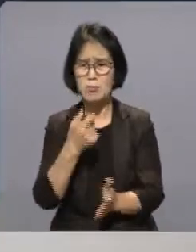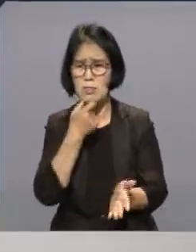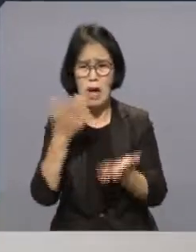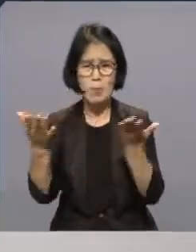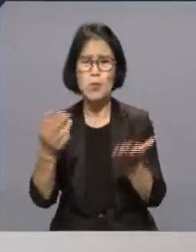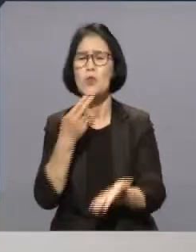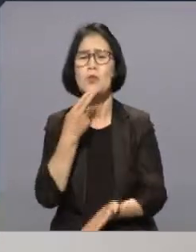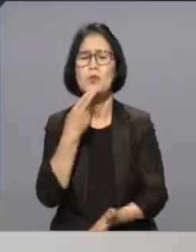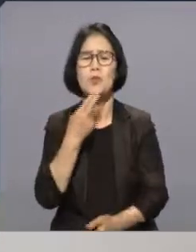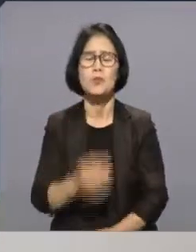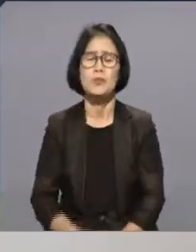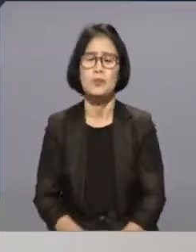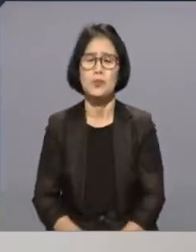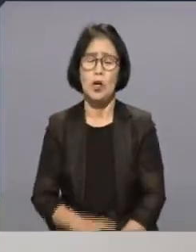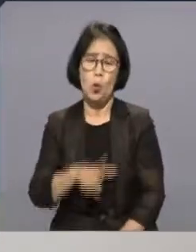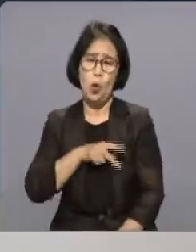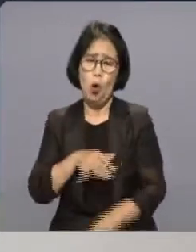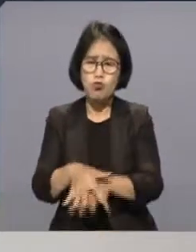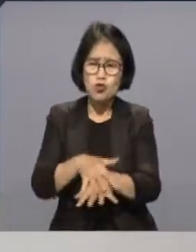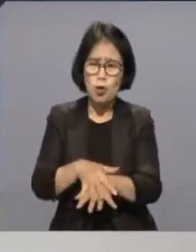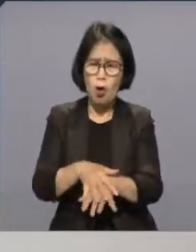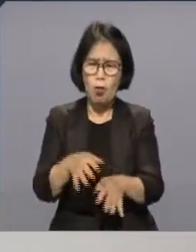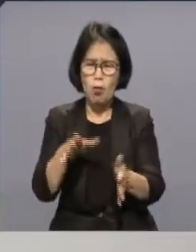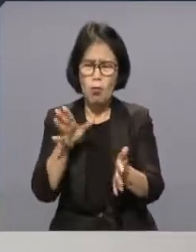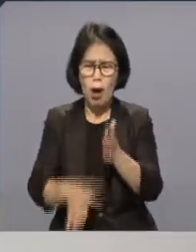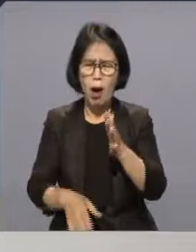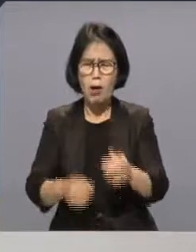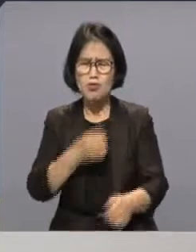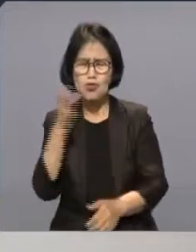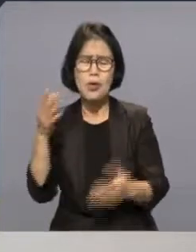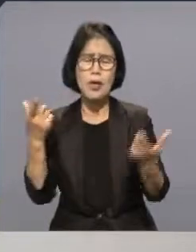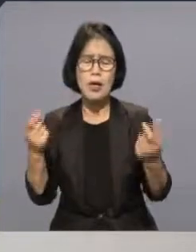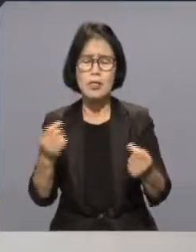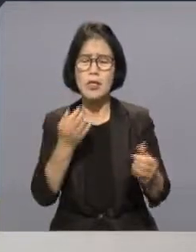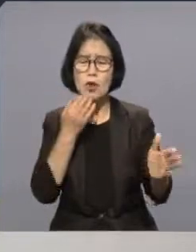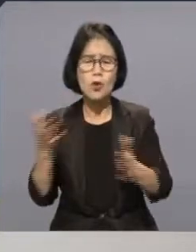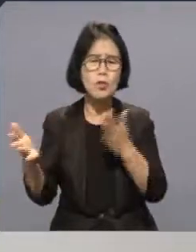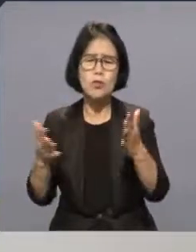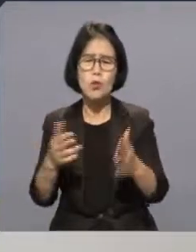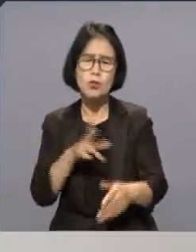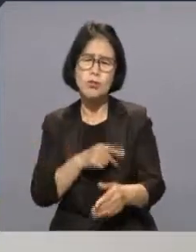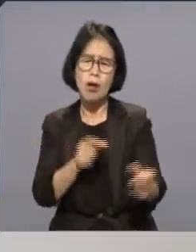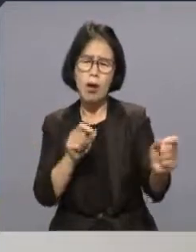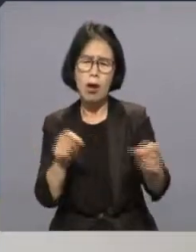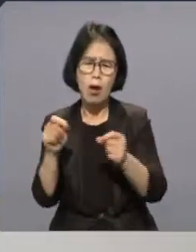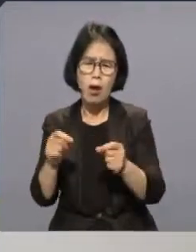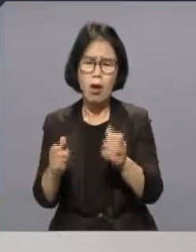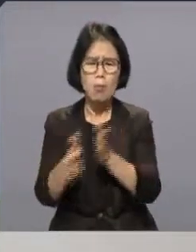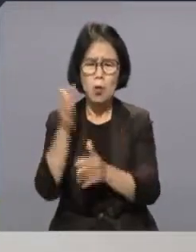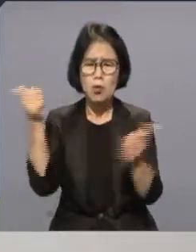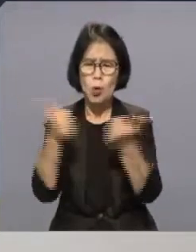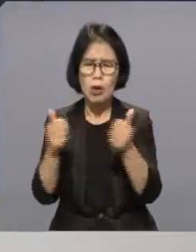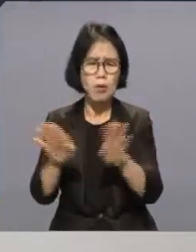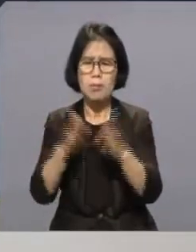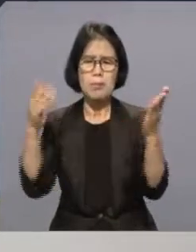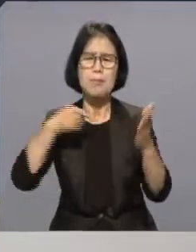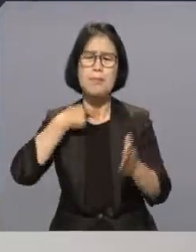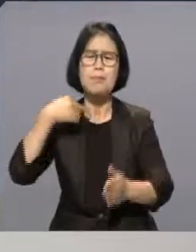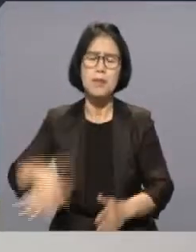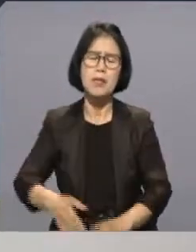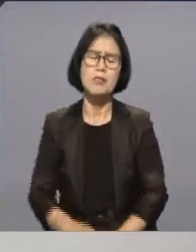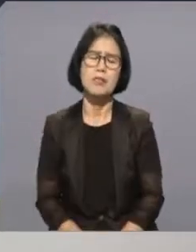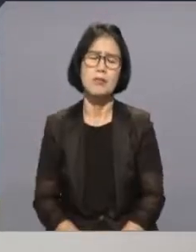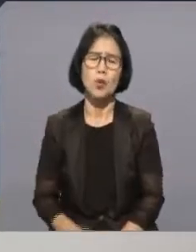없었습니다. 원구성 파행이 무슨 유행이라고 경기도의회 역시 변변한 본회의 한번 문 열어봤습니다. 그런데 이